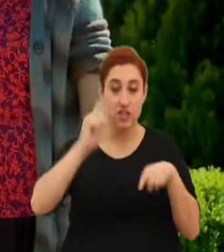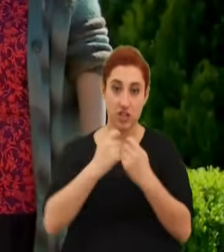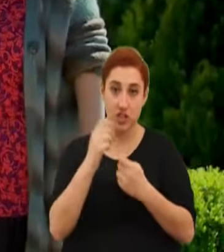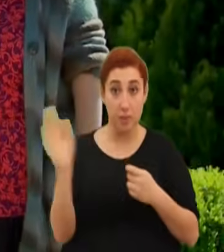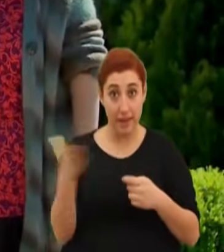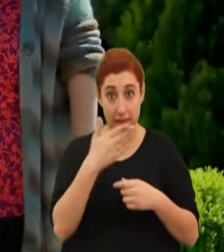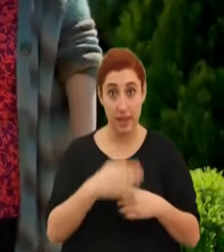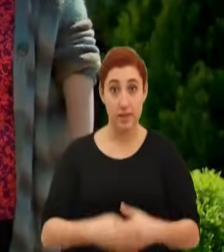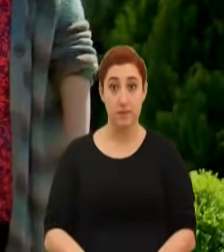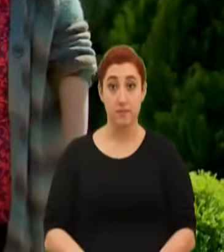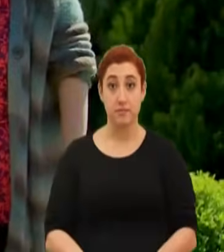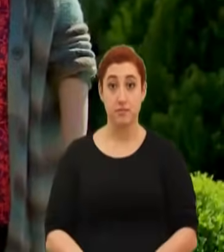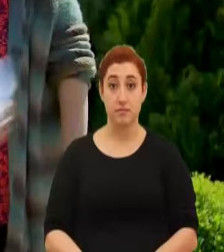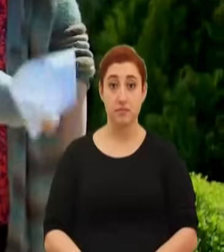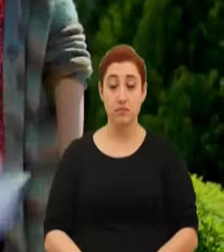kafana. Yürü.